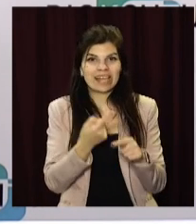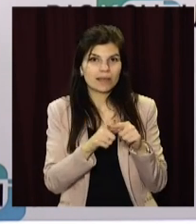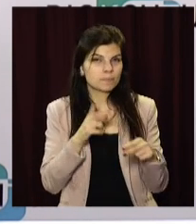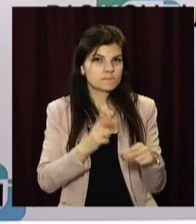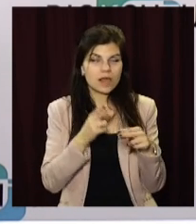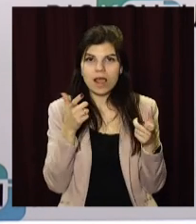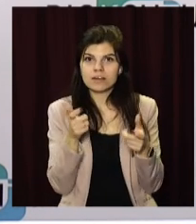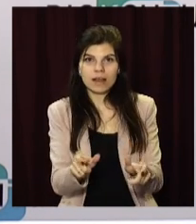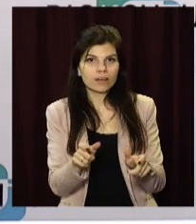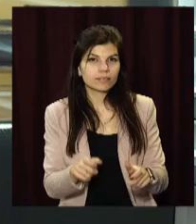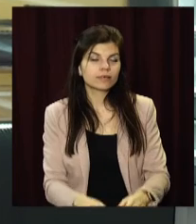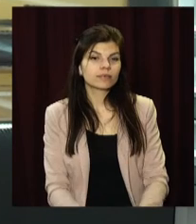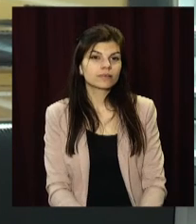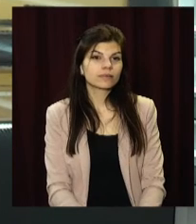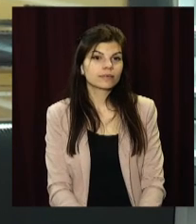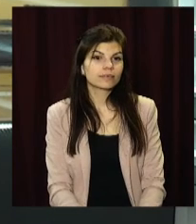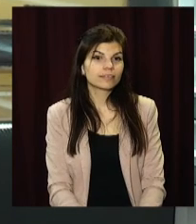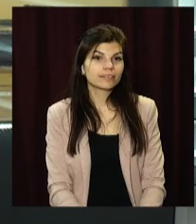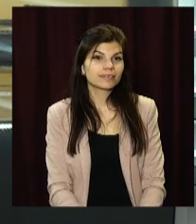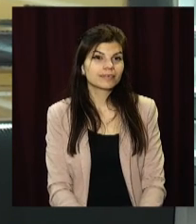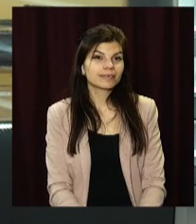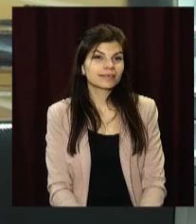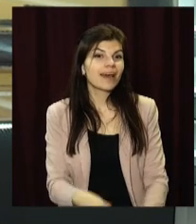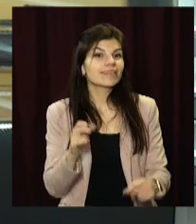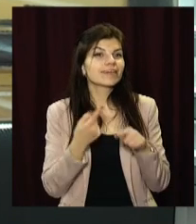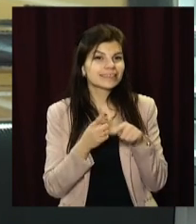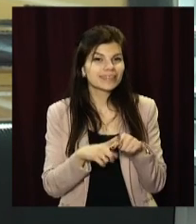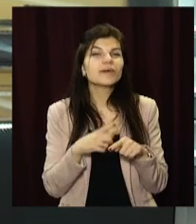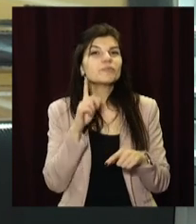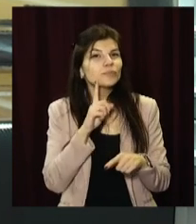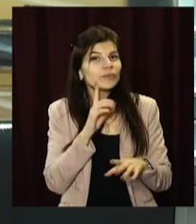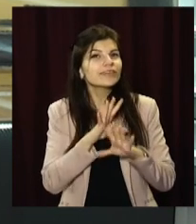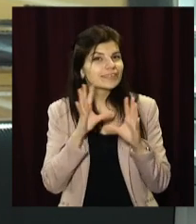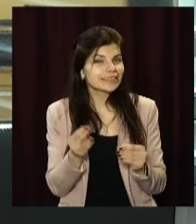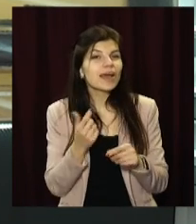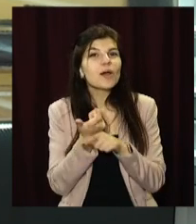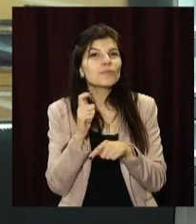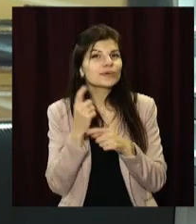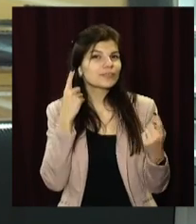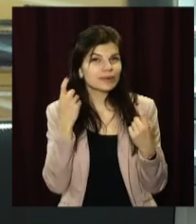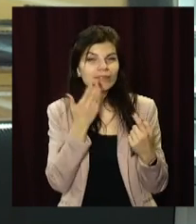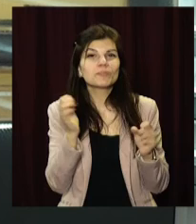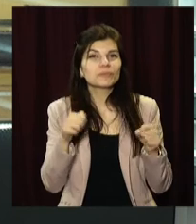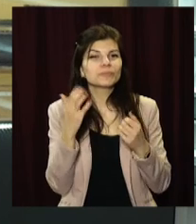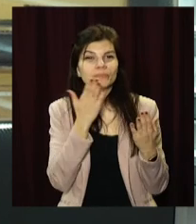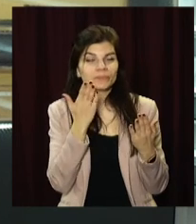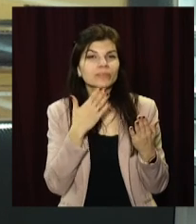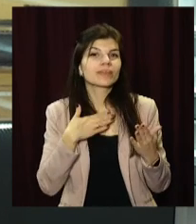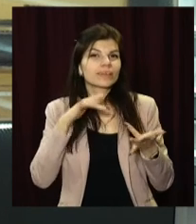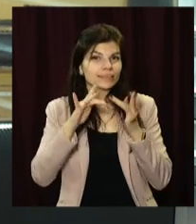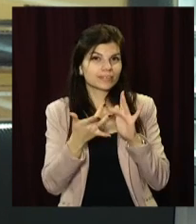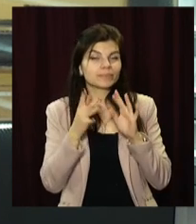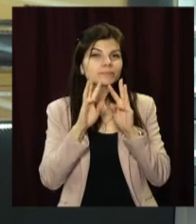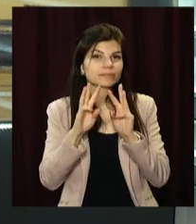карантинних обмежень. На цьому поки все. Нагадую, що більше інформації ви зможете прочитати на нашому